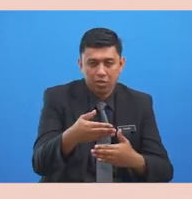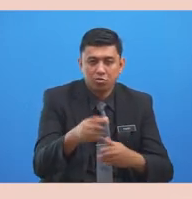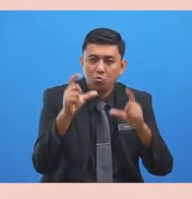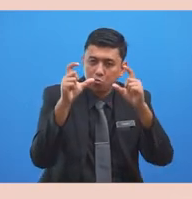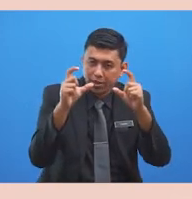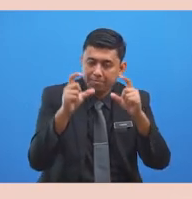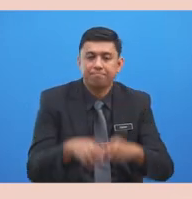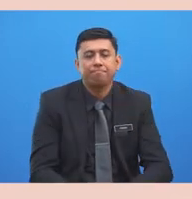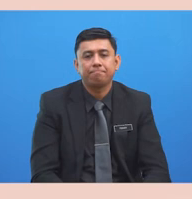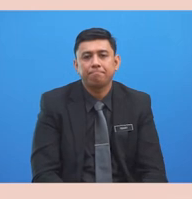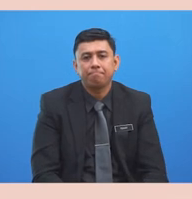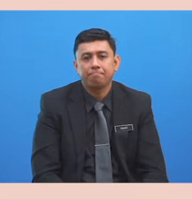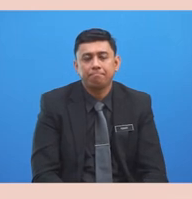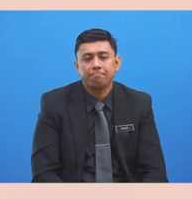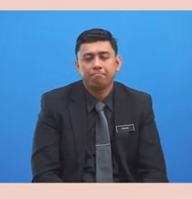kurungan.